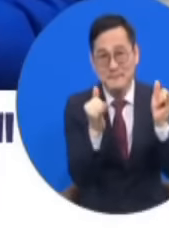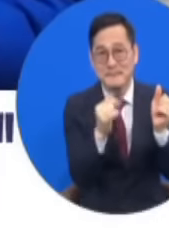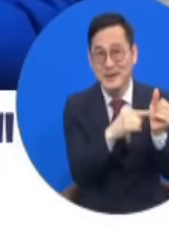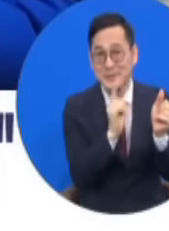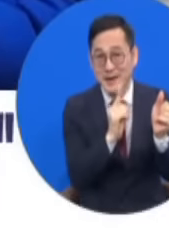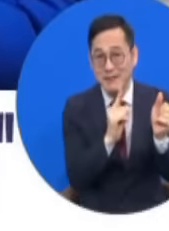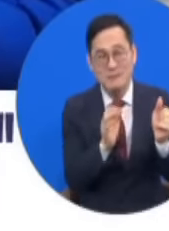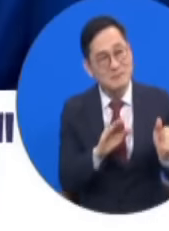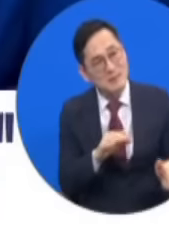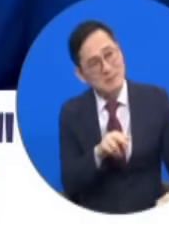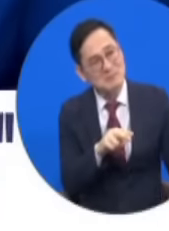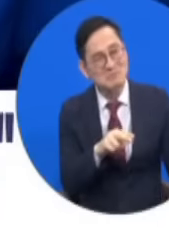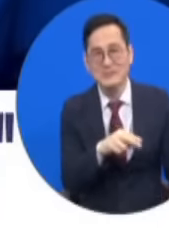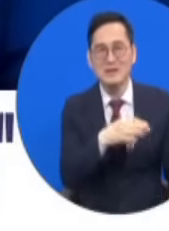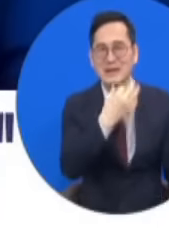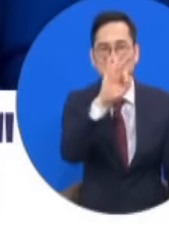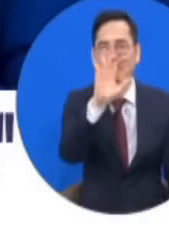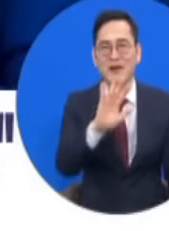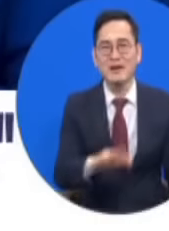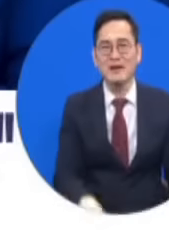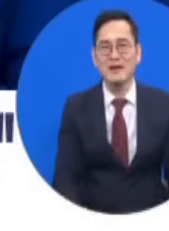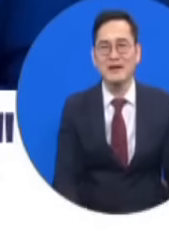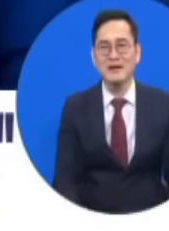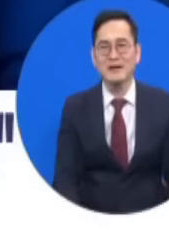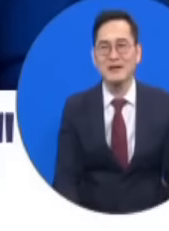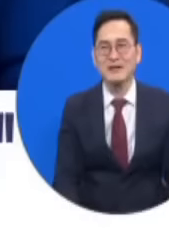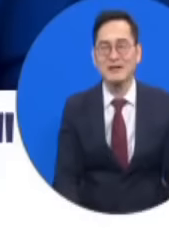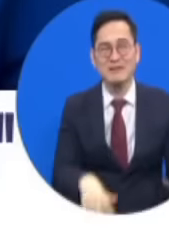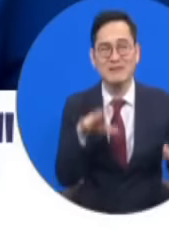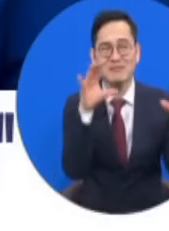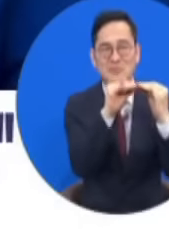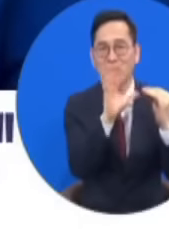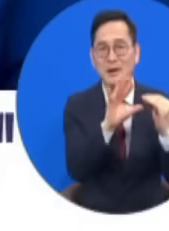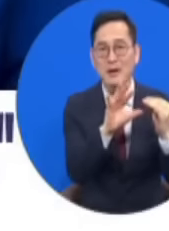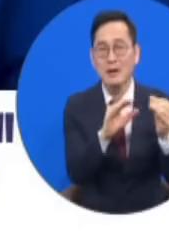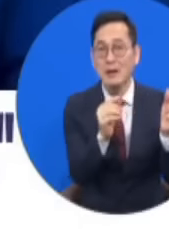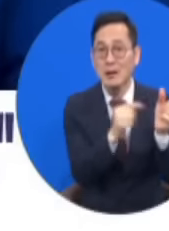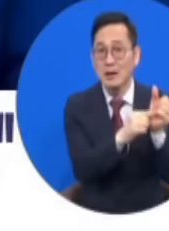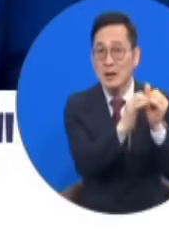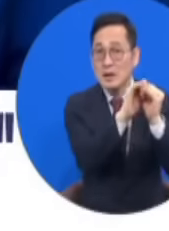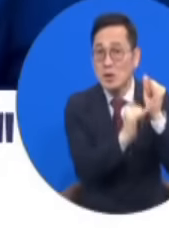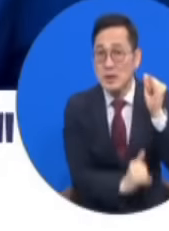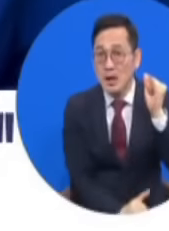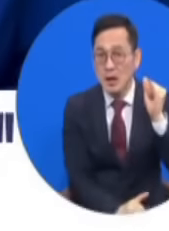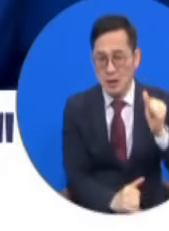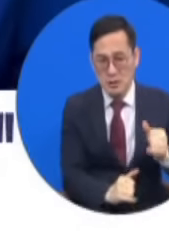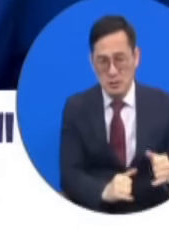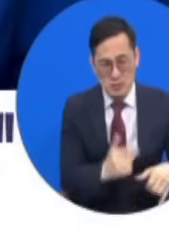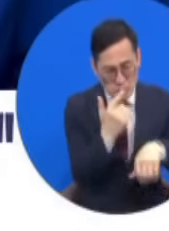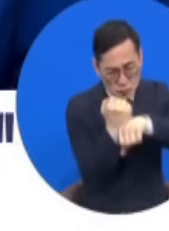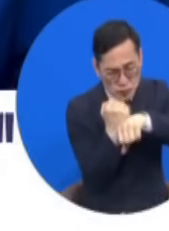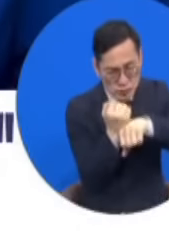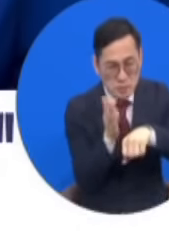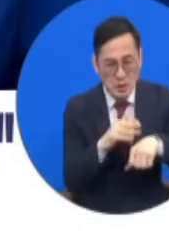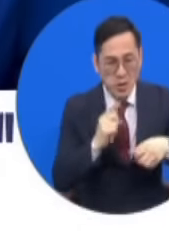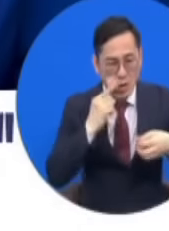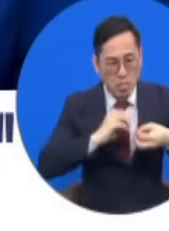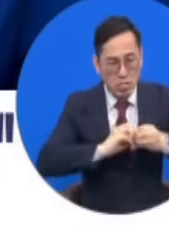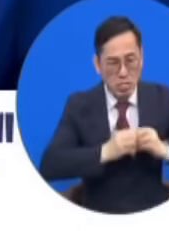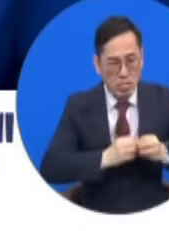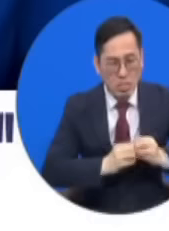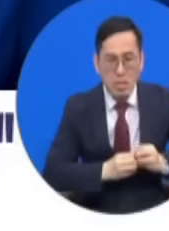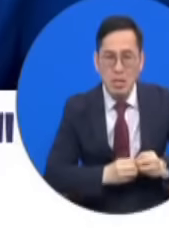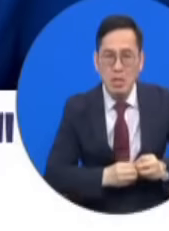않아요. 왜냐하면 역사라는 거 어떤 뭐 우리가 개념적인 걸 떠나서 이 역사를 연구하는데 역사를 모든